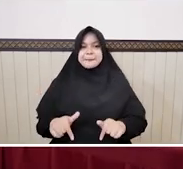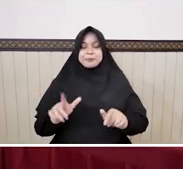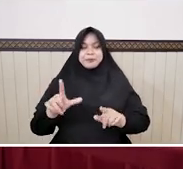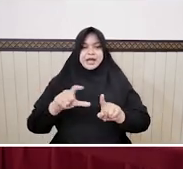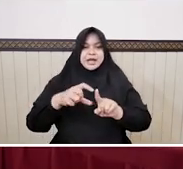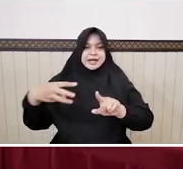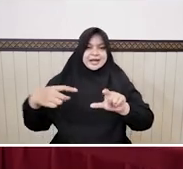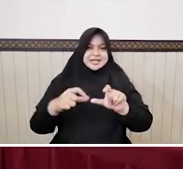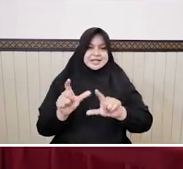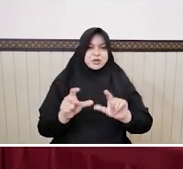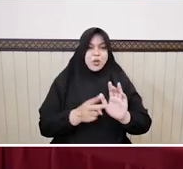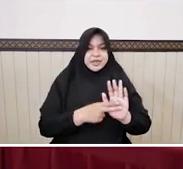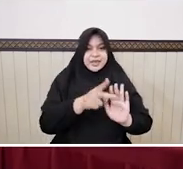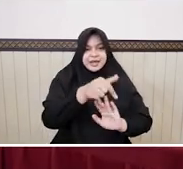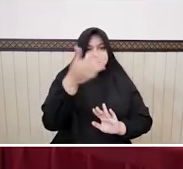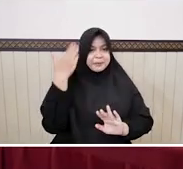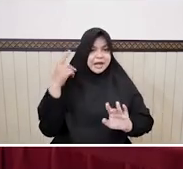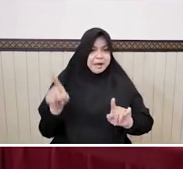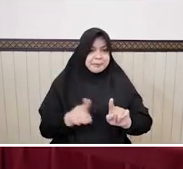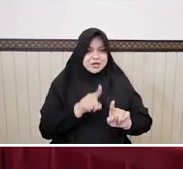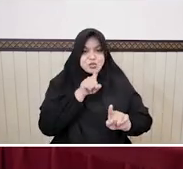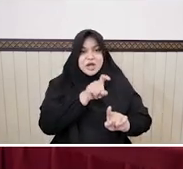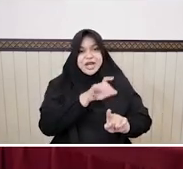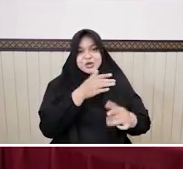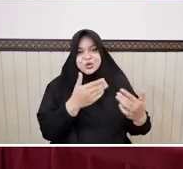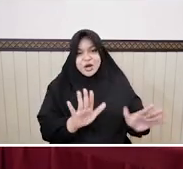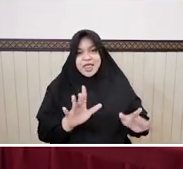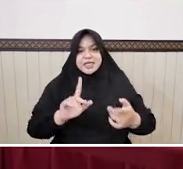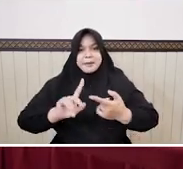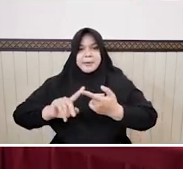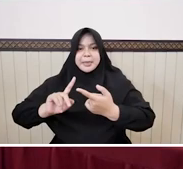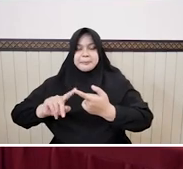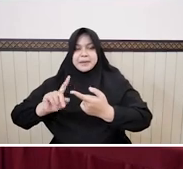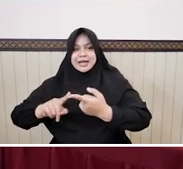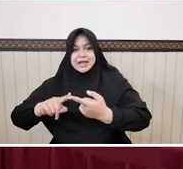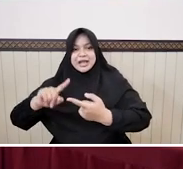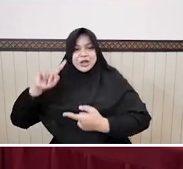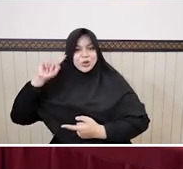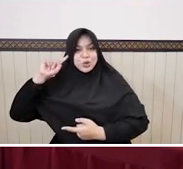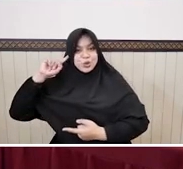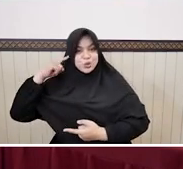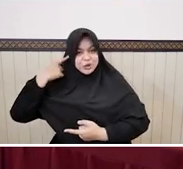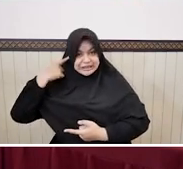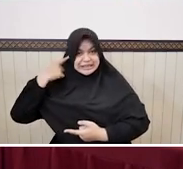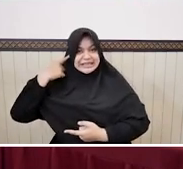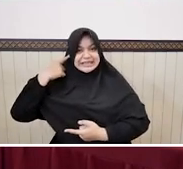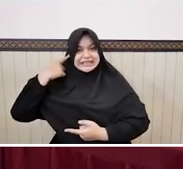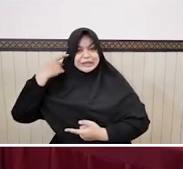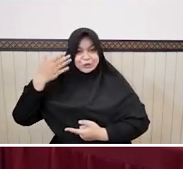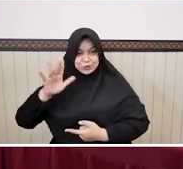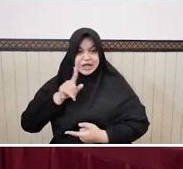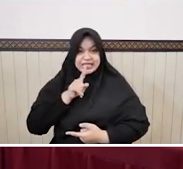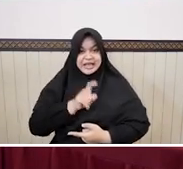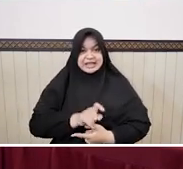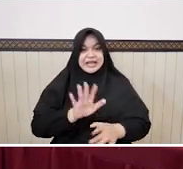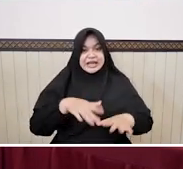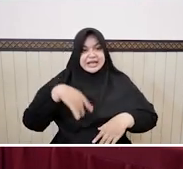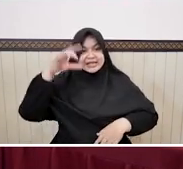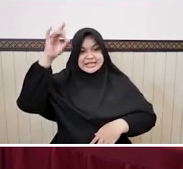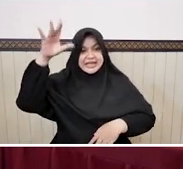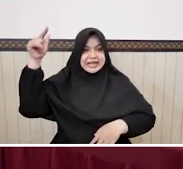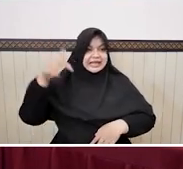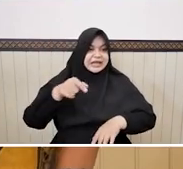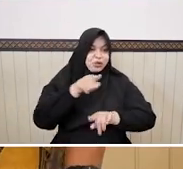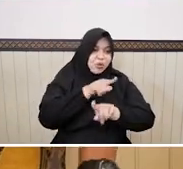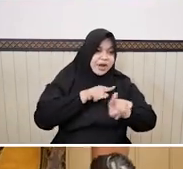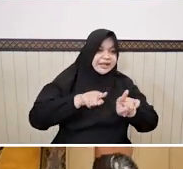tadi dari pendamping sudah kita tanyakan dari kawan-kawan penyandang disabilitas sendiri angin siang hari ini